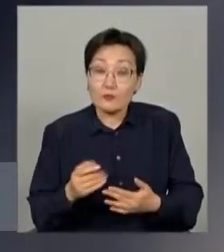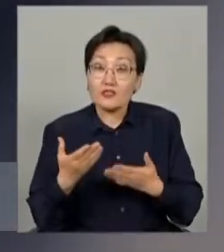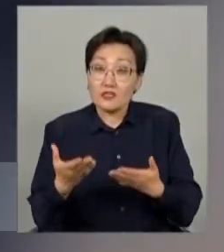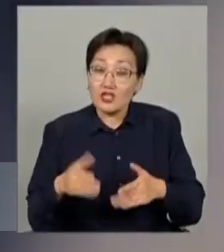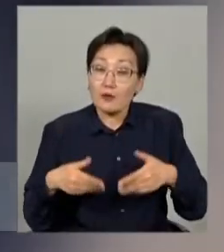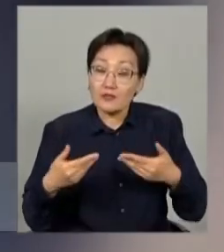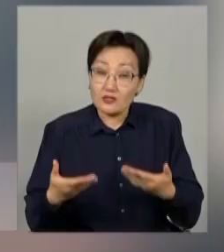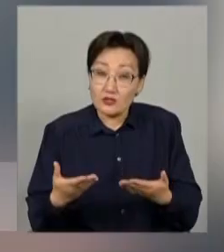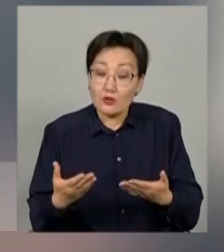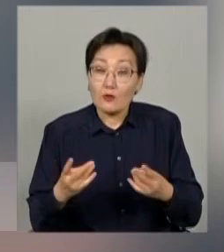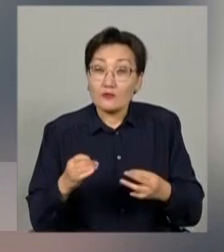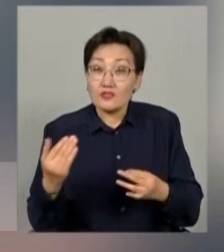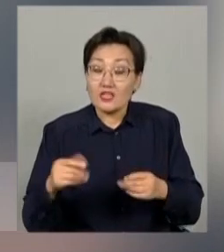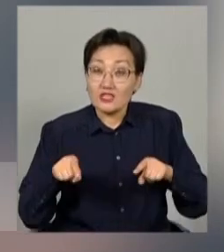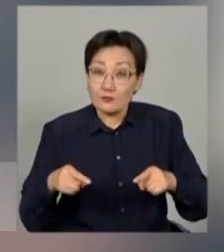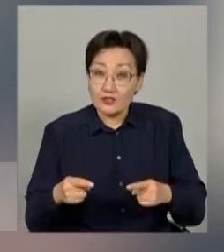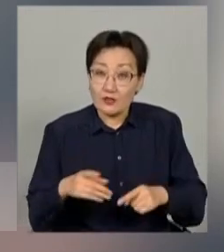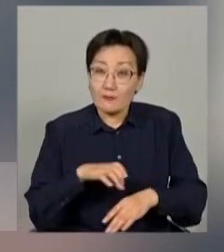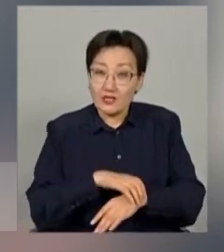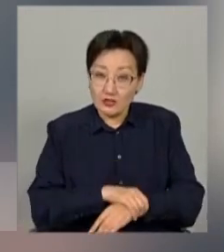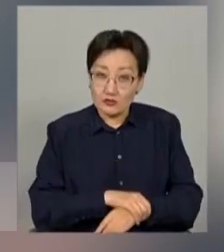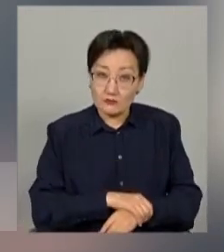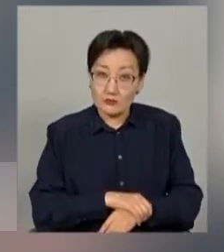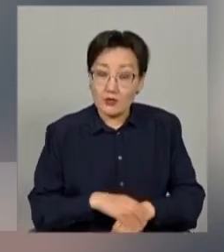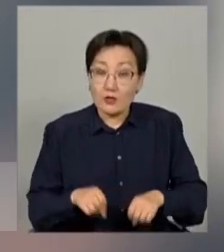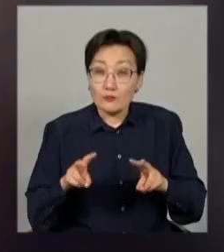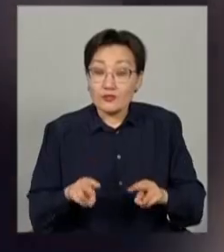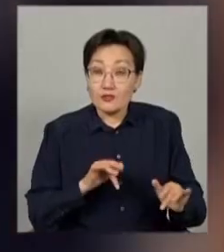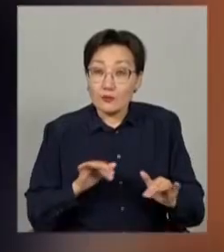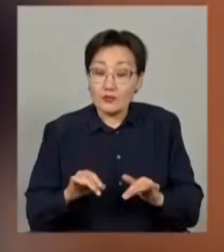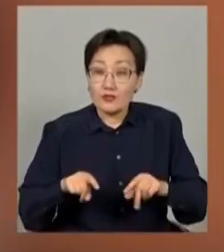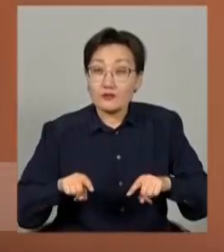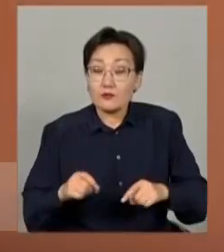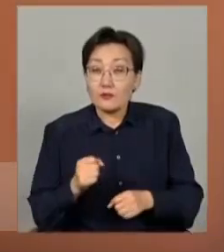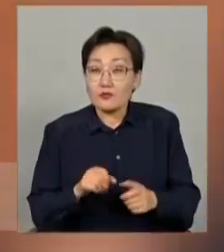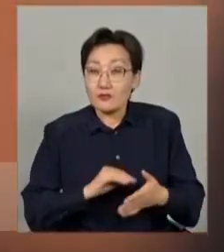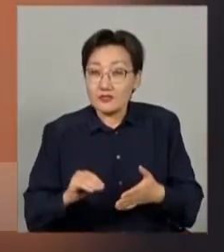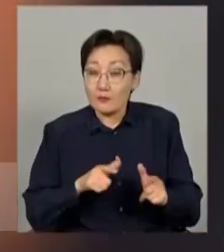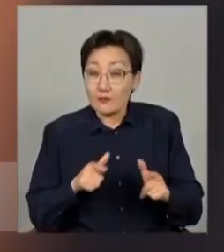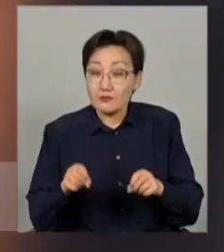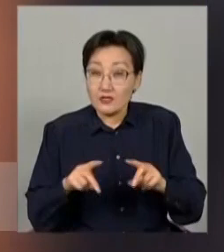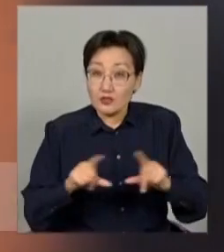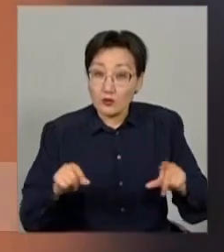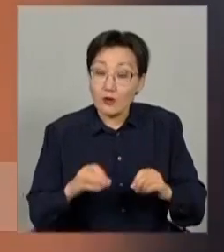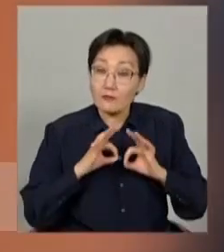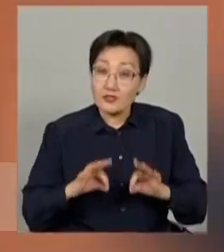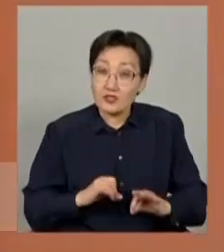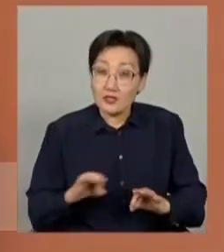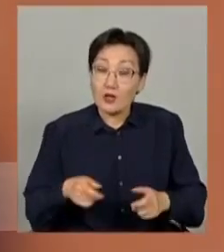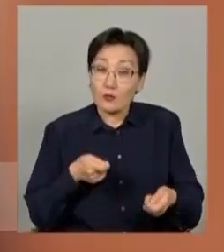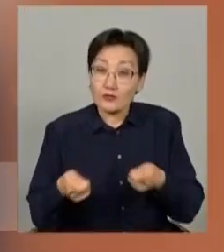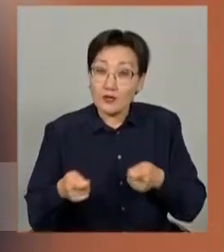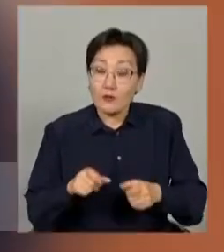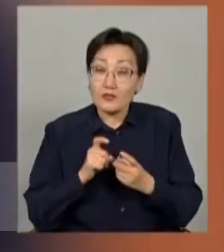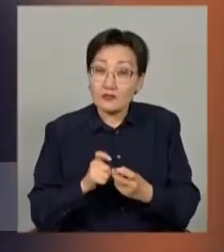ей предложение, но их задержали с поличным. Спецоперацию по поимке разрабатывали сразу два ведомства – прокуратура и управление